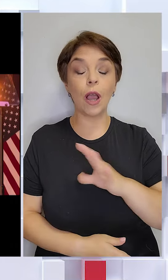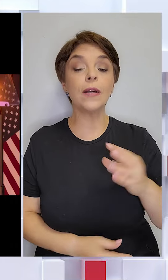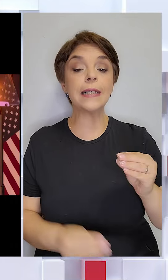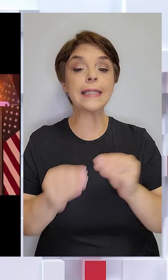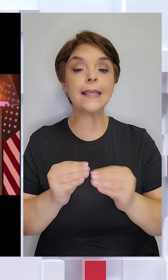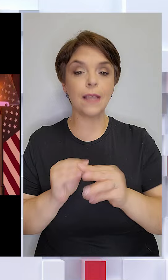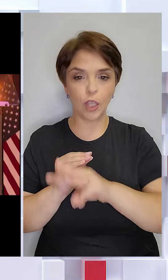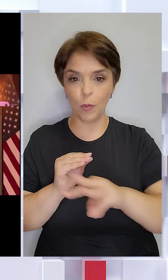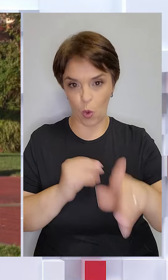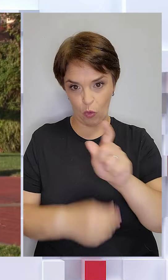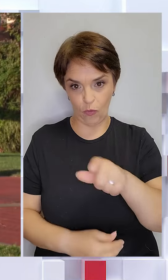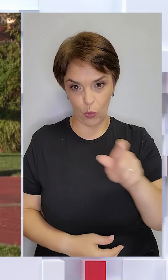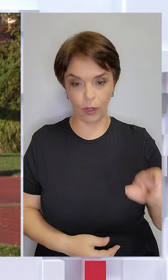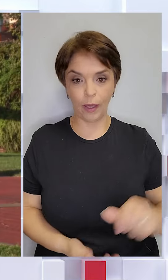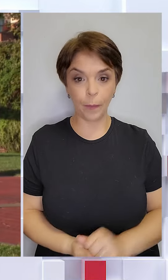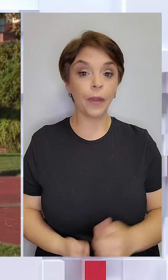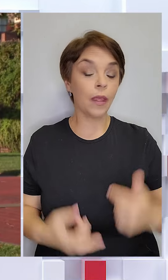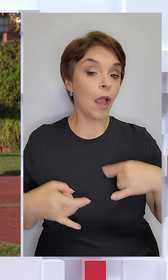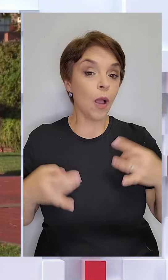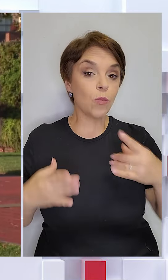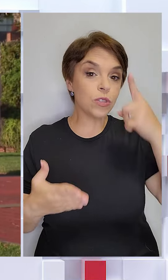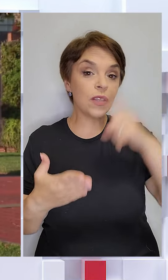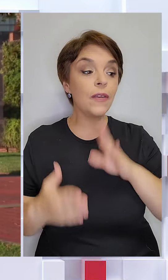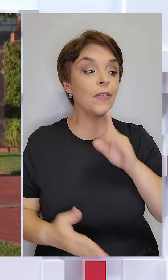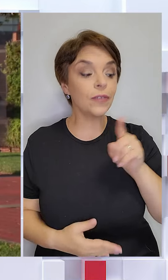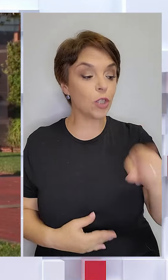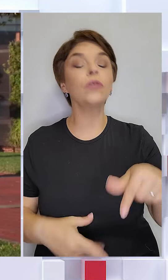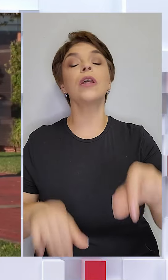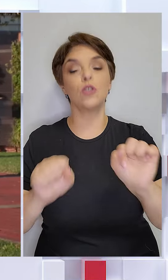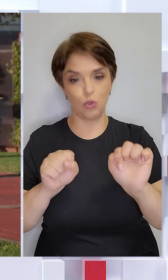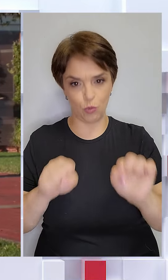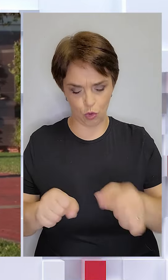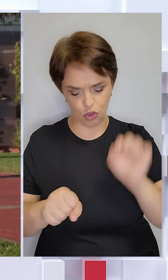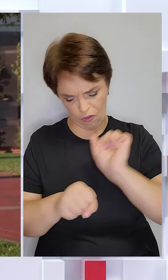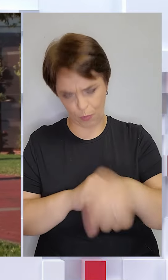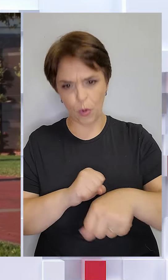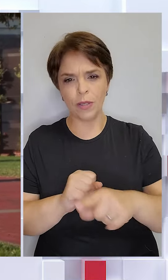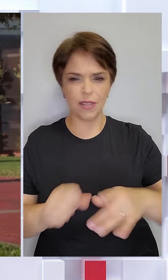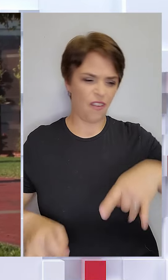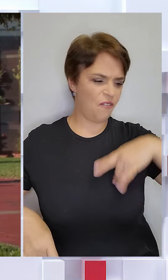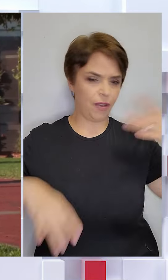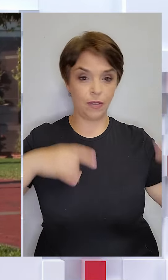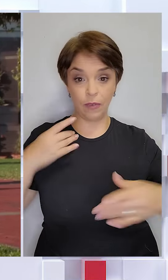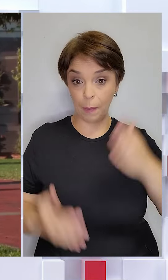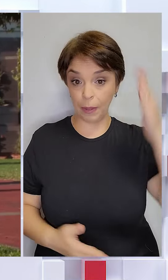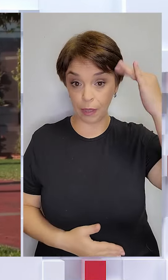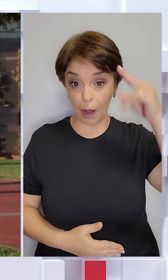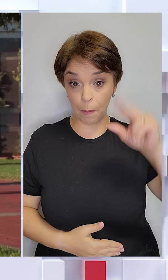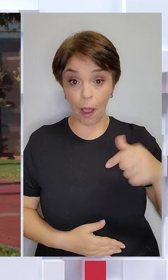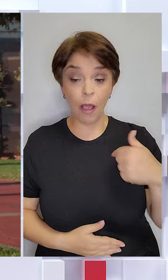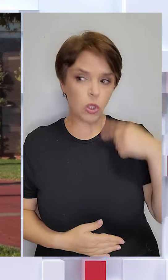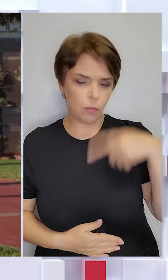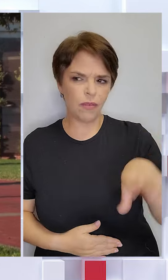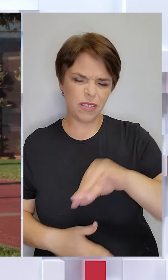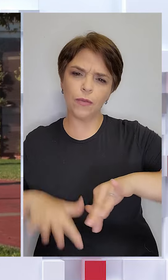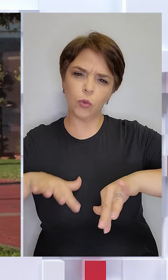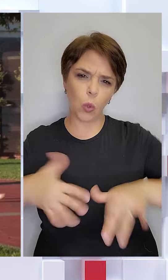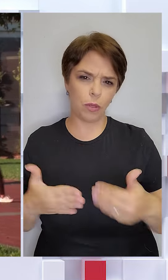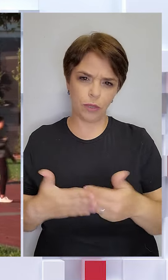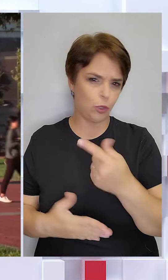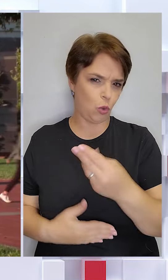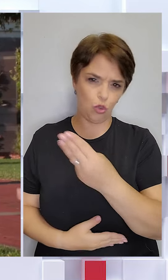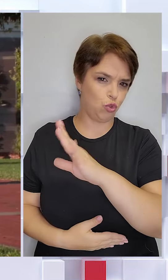десятки мільйонів людей. Я просто вірю в неї, що вона зможе впоратися з витівками Трампа. Я думаю, ми всі втомилися від